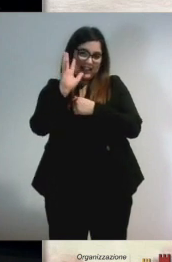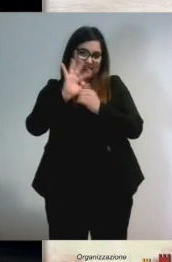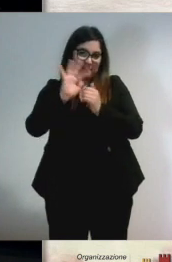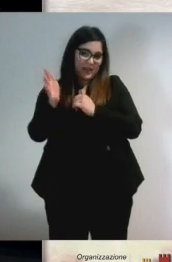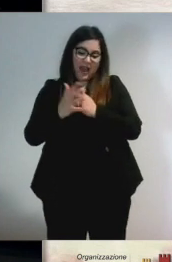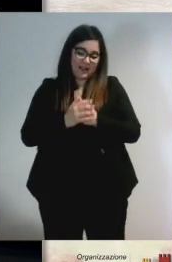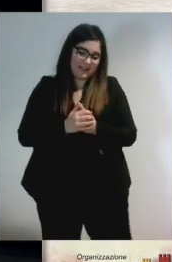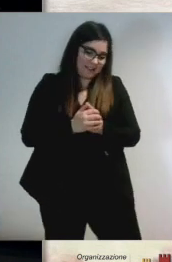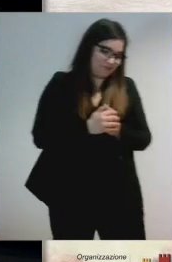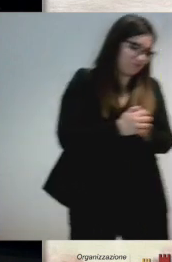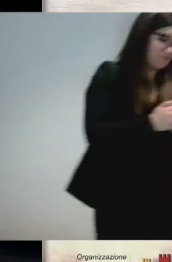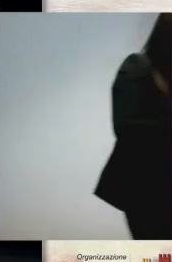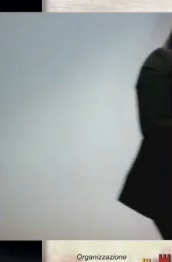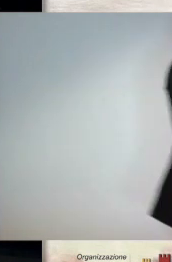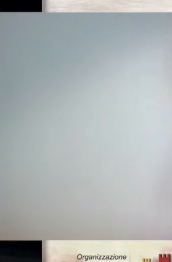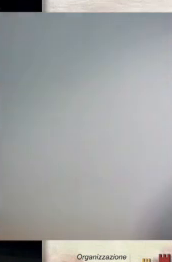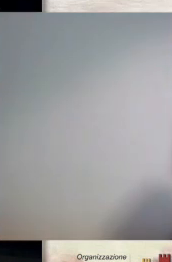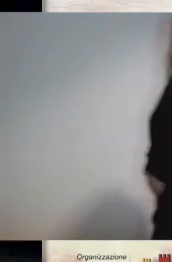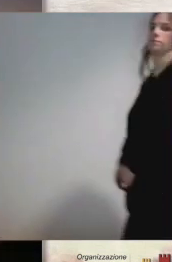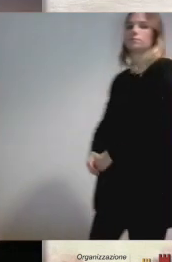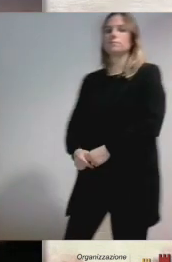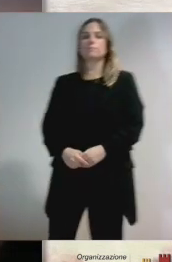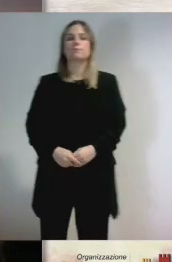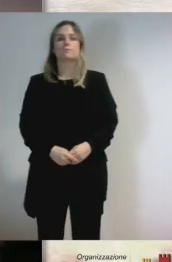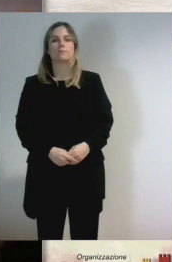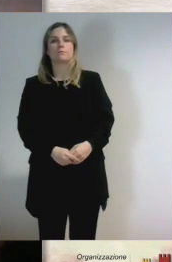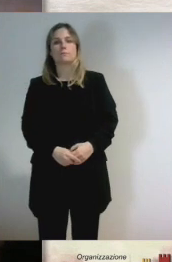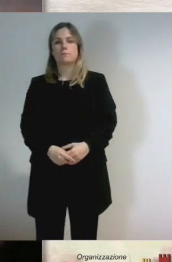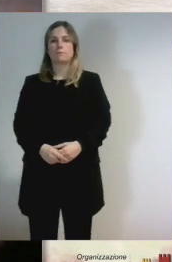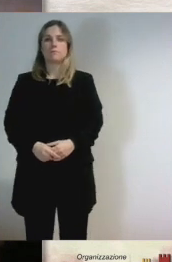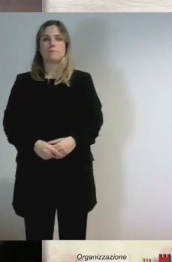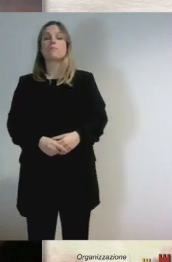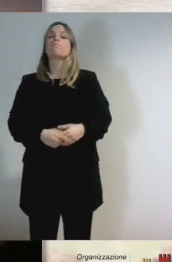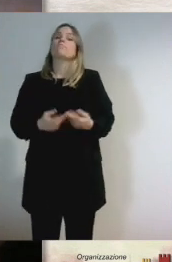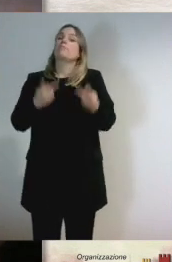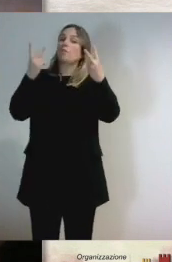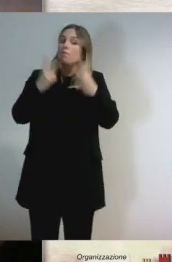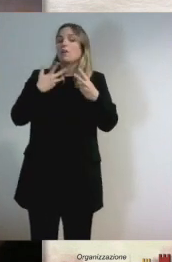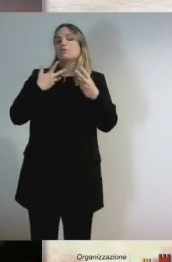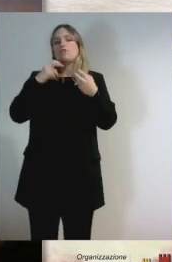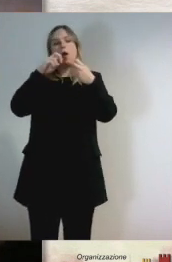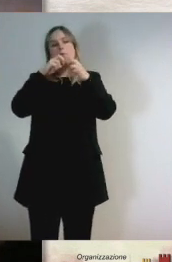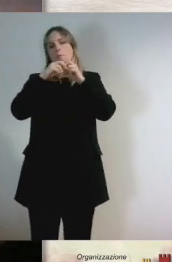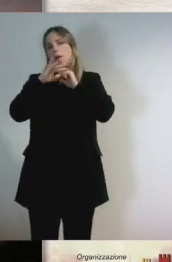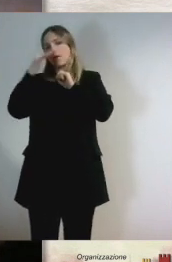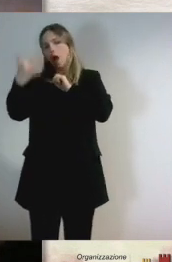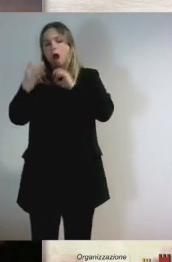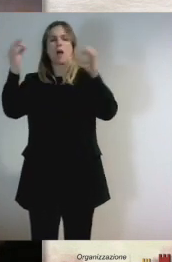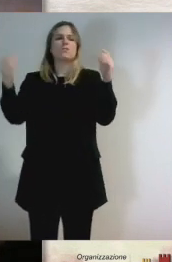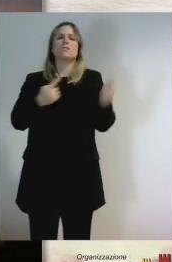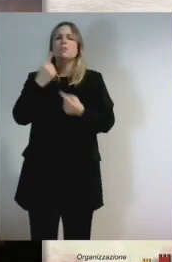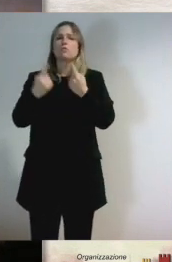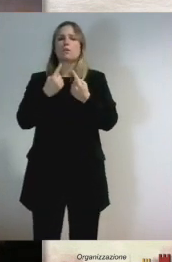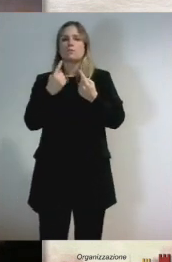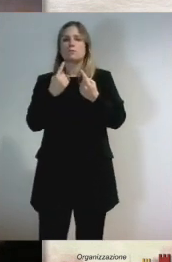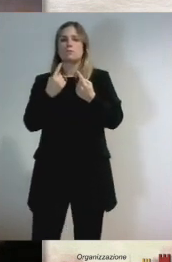diciamo rispetto a quelli che vi ho elencato ci sono dei casi che sono paradossali tipo Chi è stato più bravo